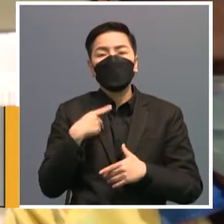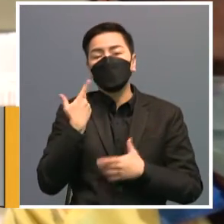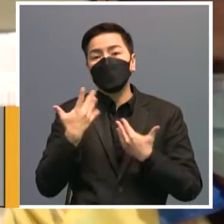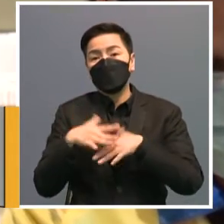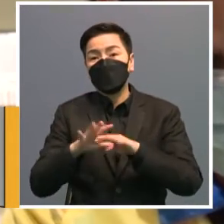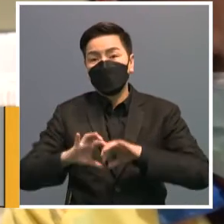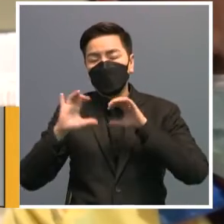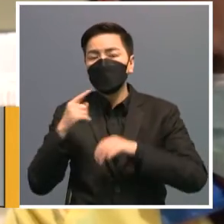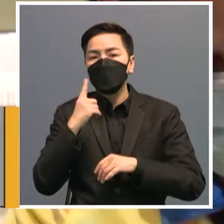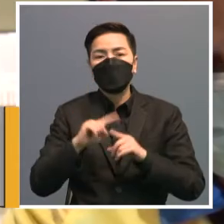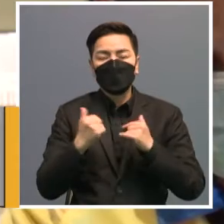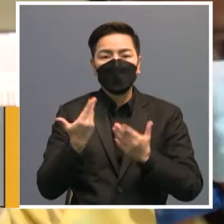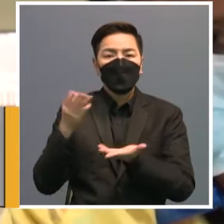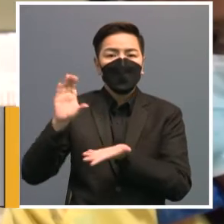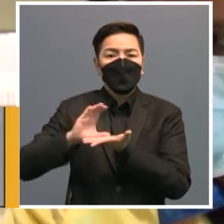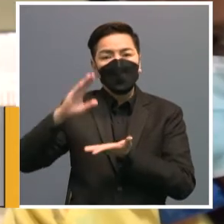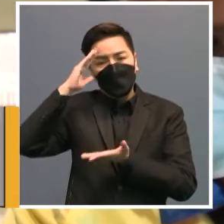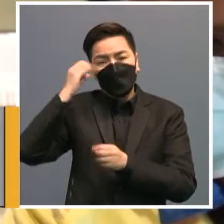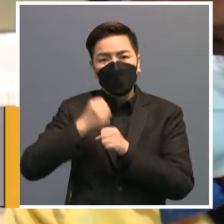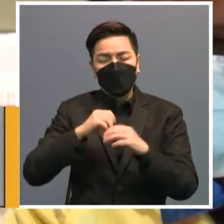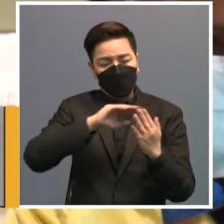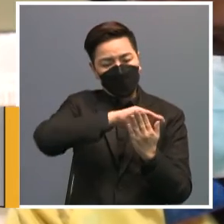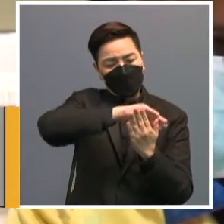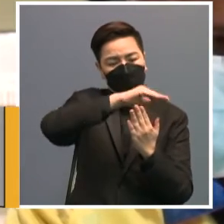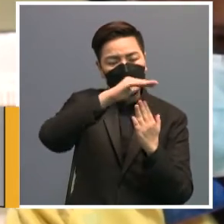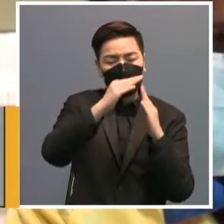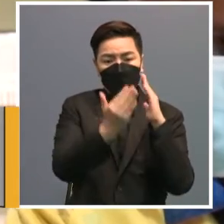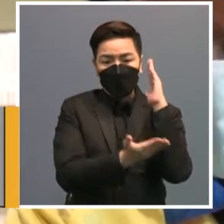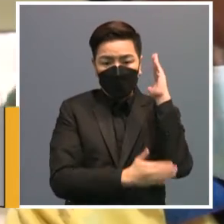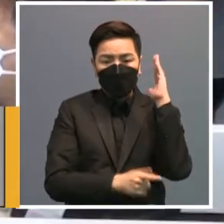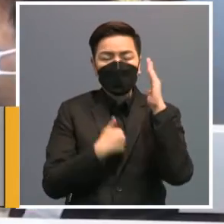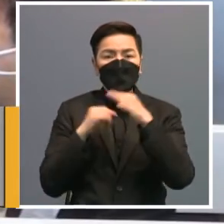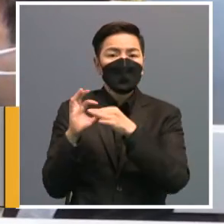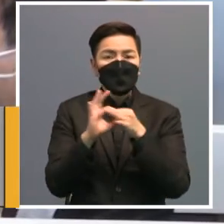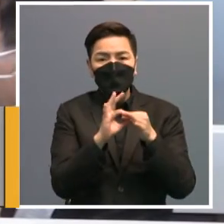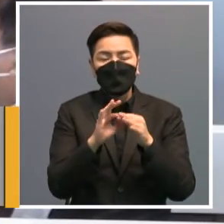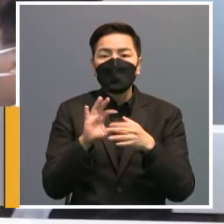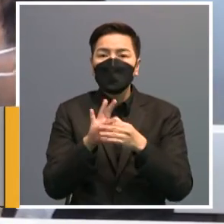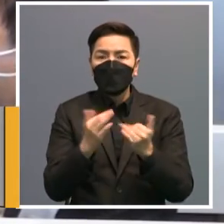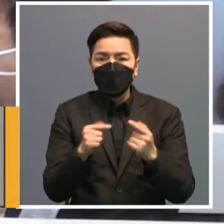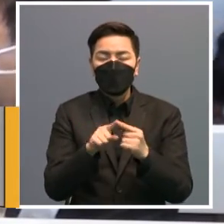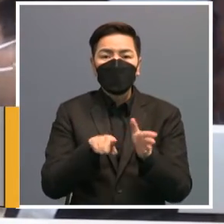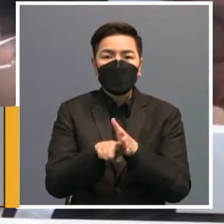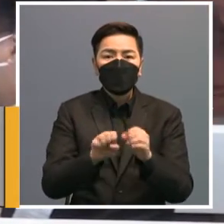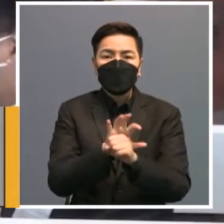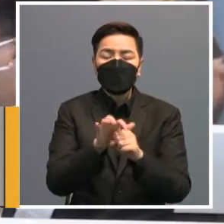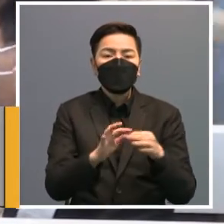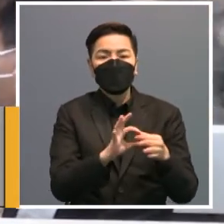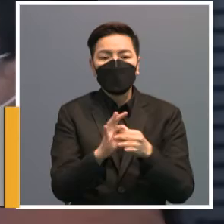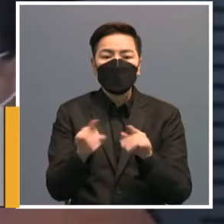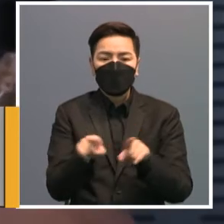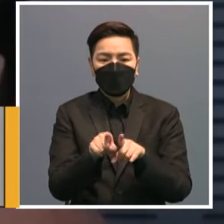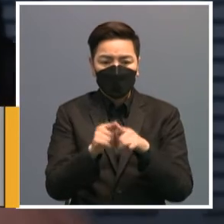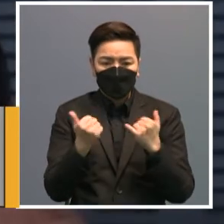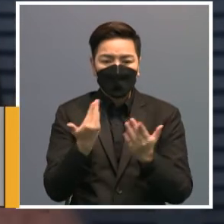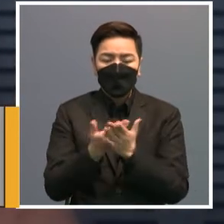แหละค่ะว่างบประมาณกองทัพที่ว่าเอาไปใช้บริเวณพรมแดนนั่นแหละค่ะก็น่าจะเชื่อมโยงแล้วก็เกี่ยวข้องกับเรื่องโควิด-19 เช่นกันส่วน